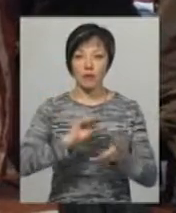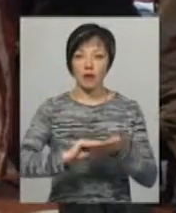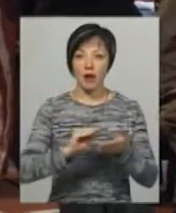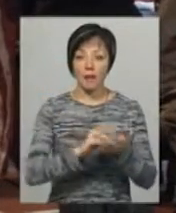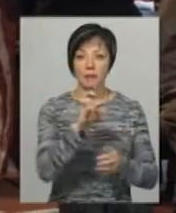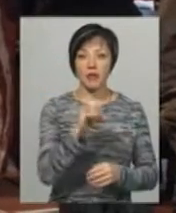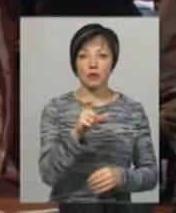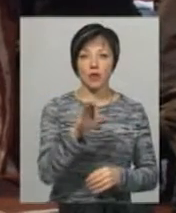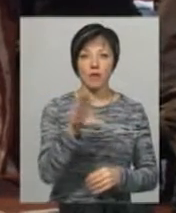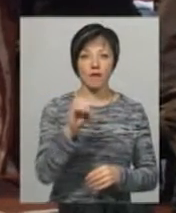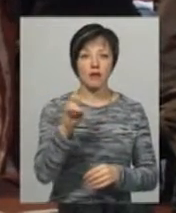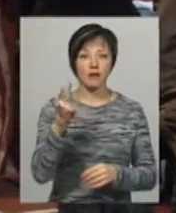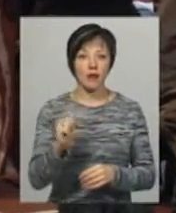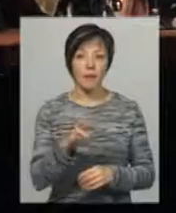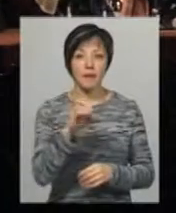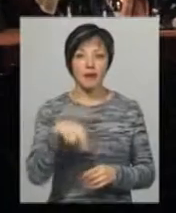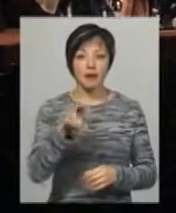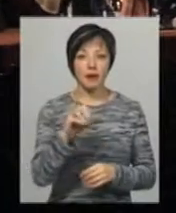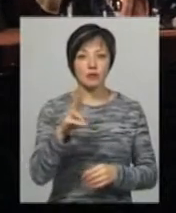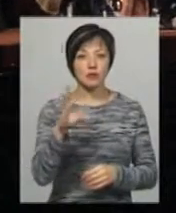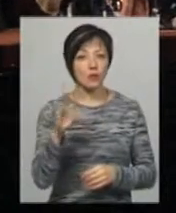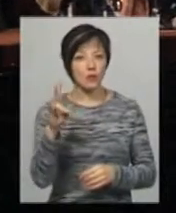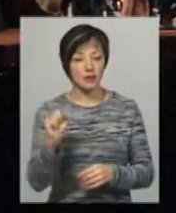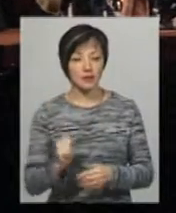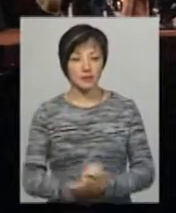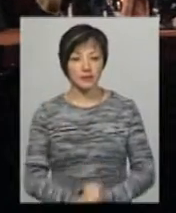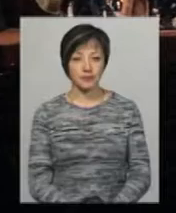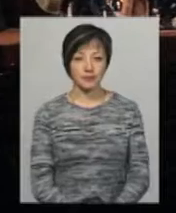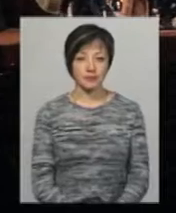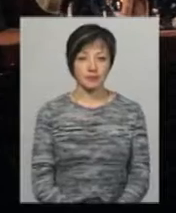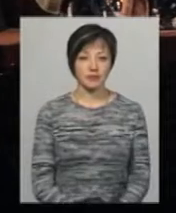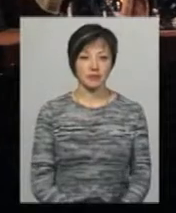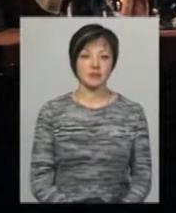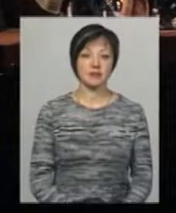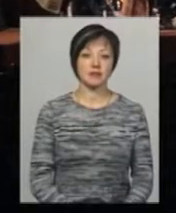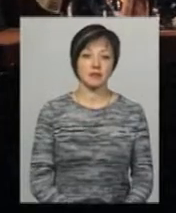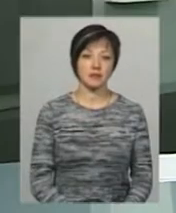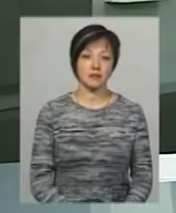ван Бетховена та Фелікса Мендельсона. Леся Боровець, Юрій Чорний. Новини Поділля Центр.